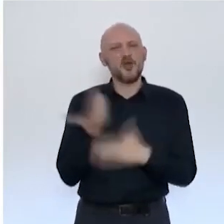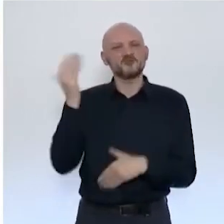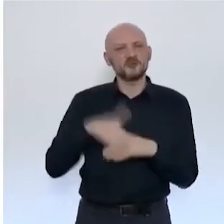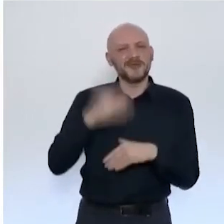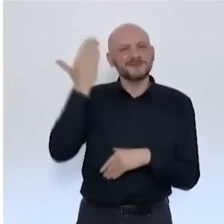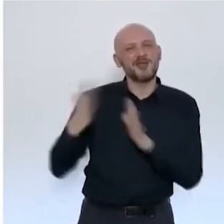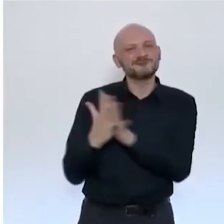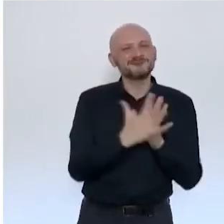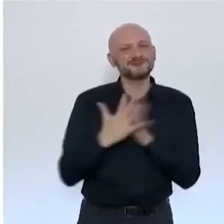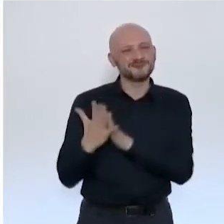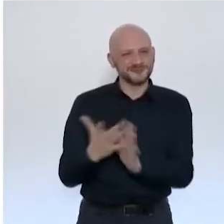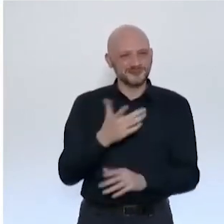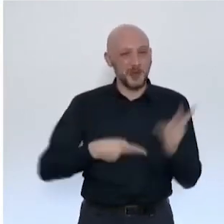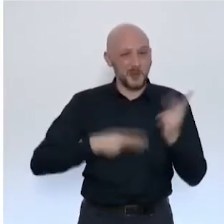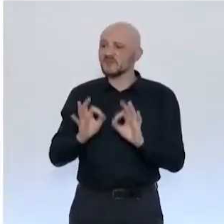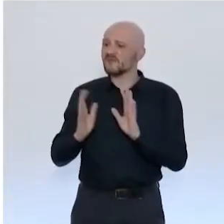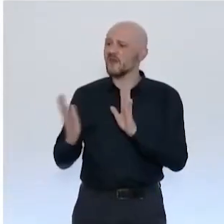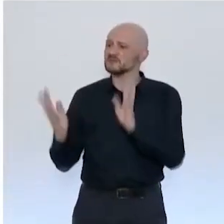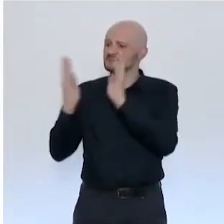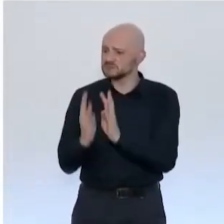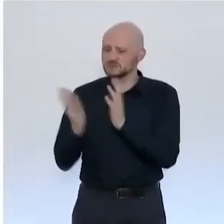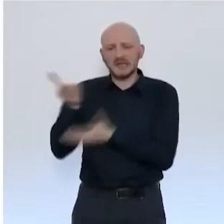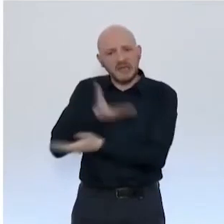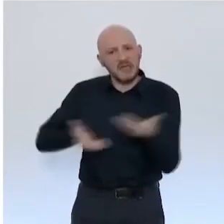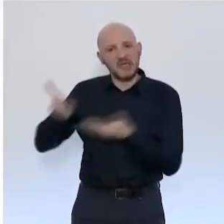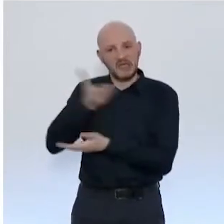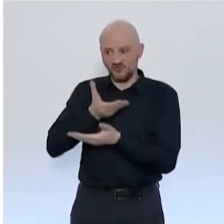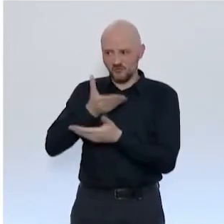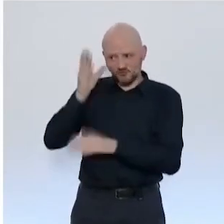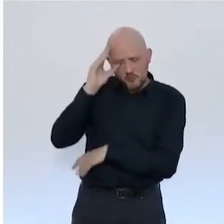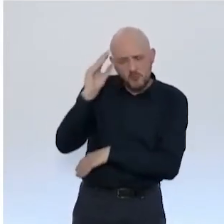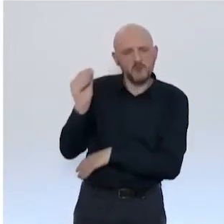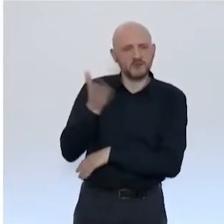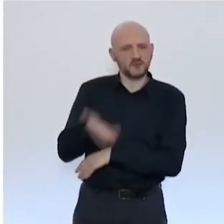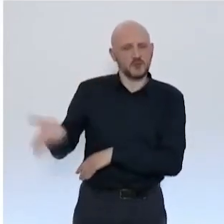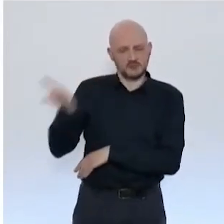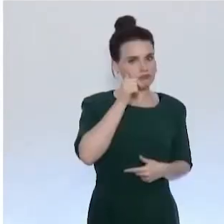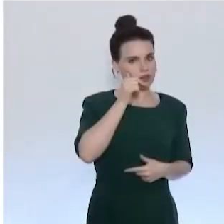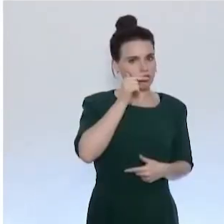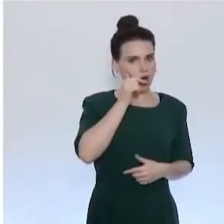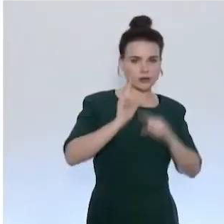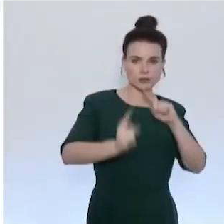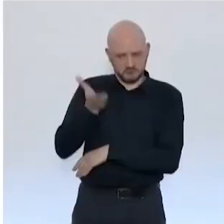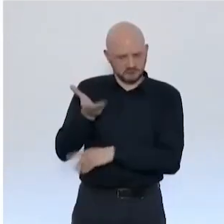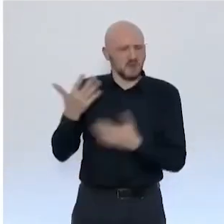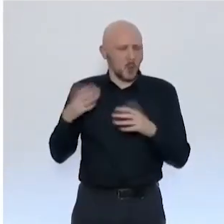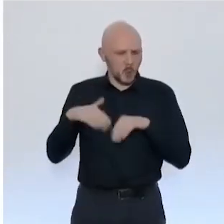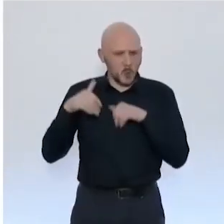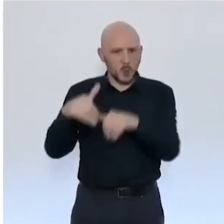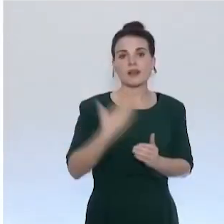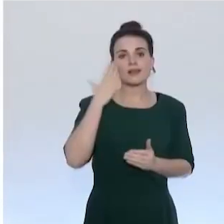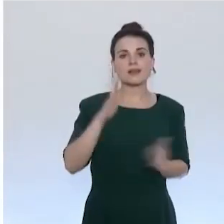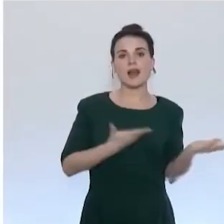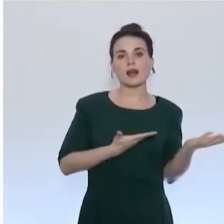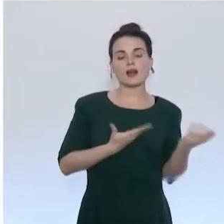main à l'autre équipe, c'est à vous, ma chère Roselyne. Alors en 2, viol, PPDA,